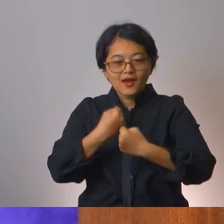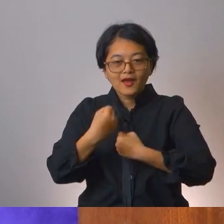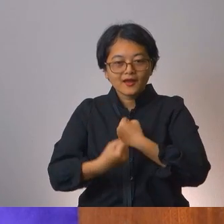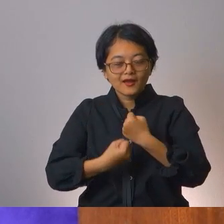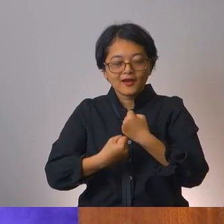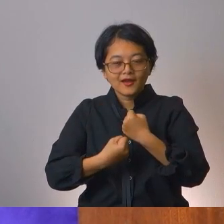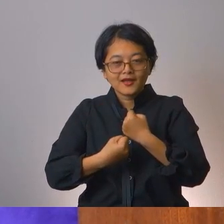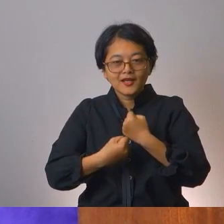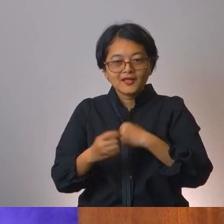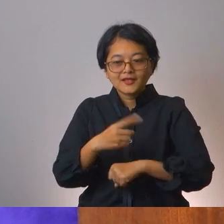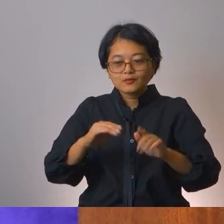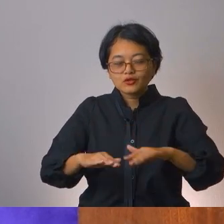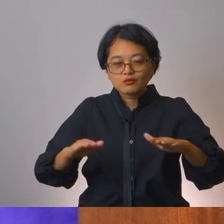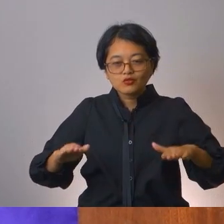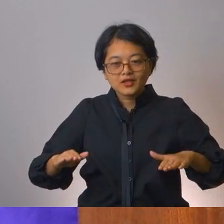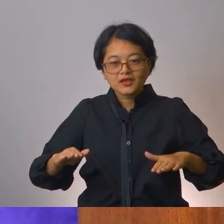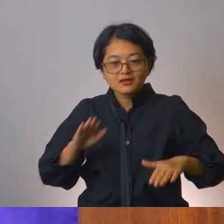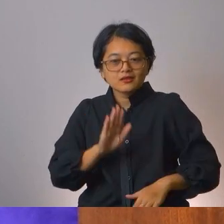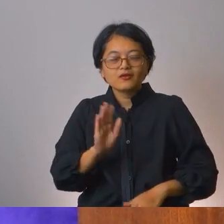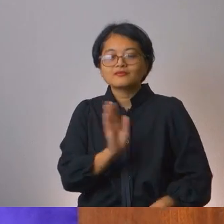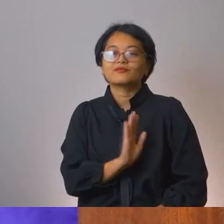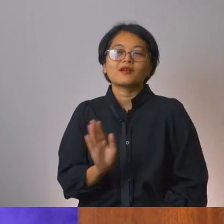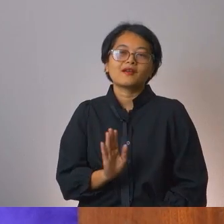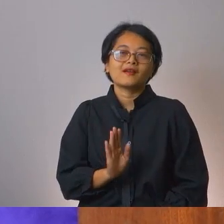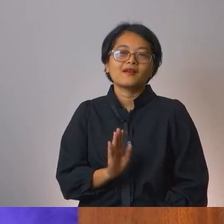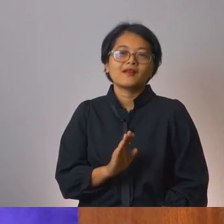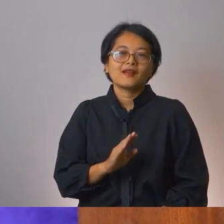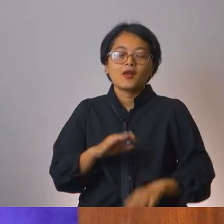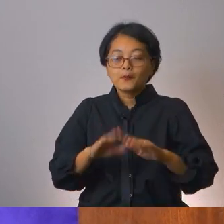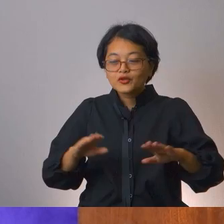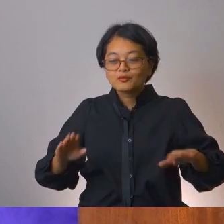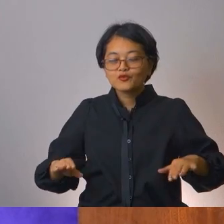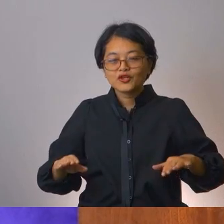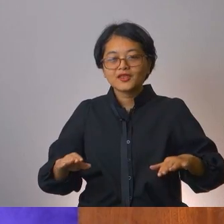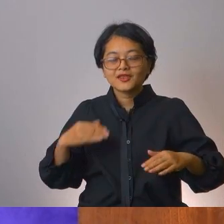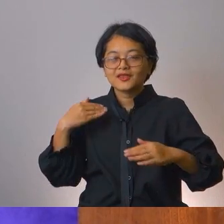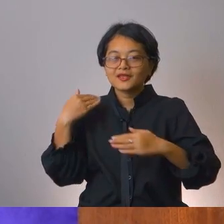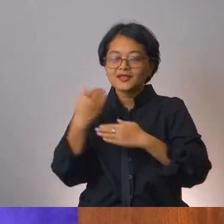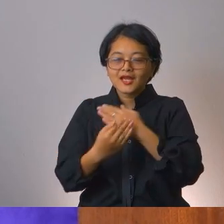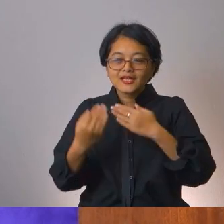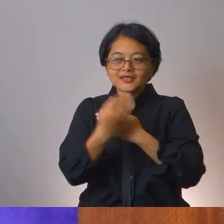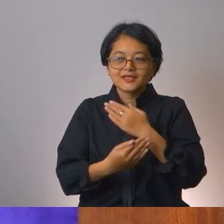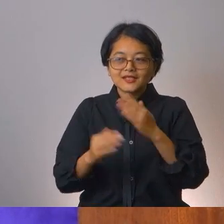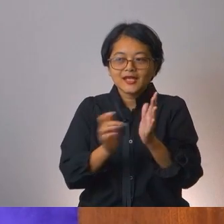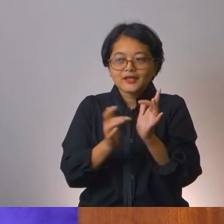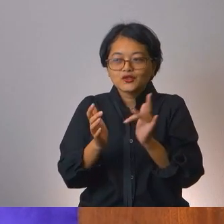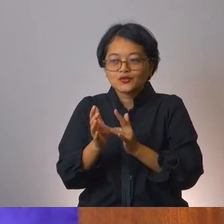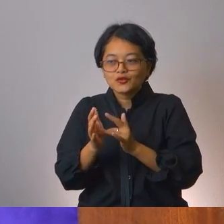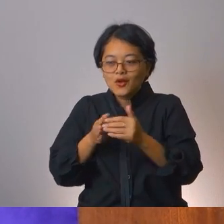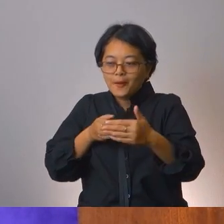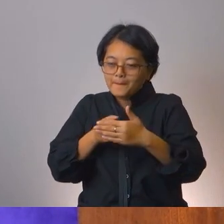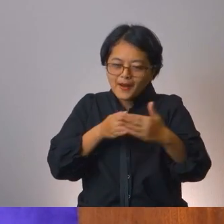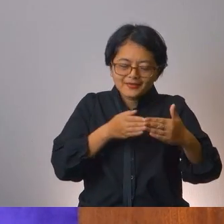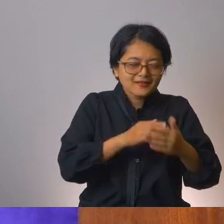murid disebut sahabat karena mereka dikasihi Yesus tanpa batas. Apa saja